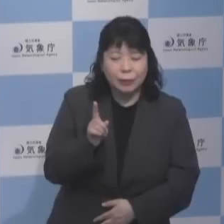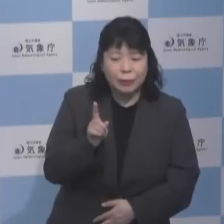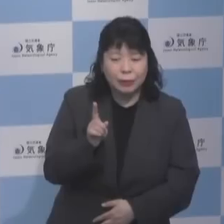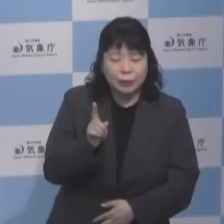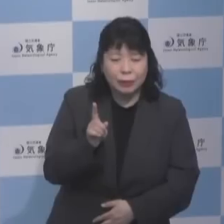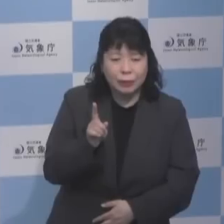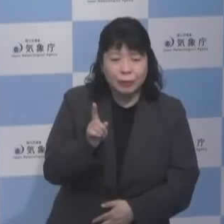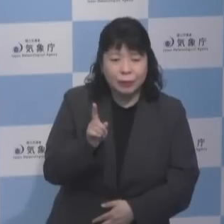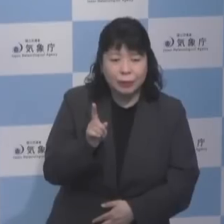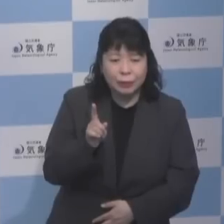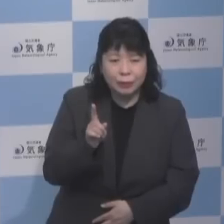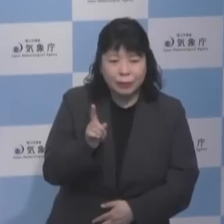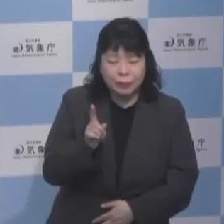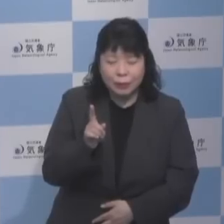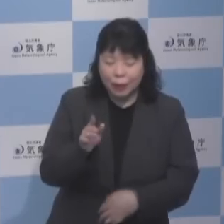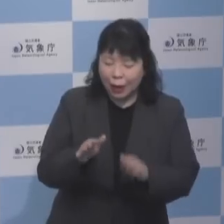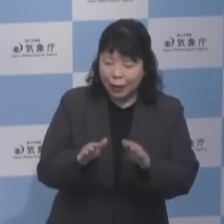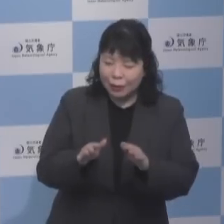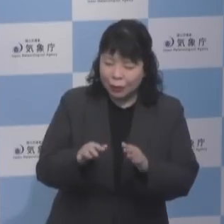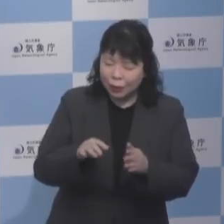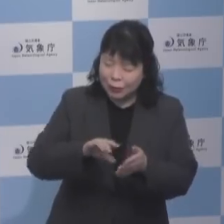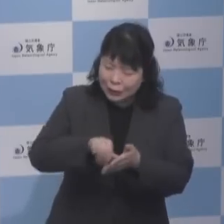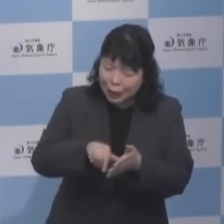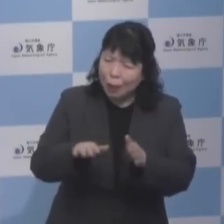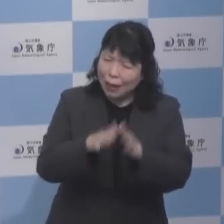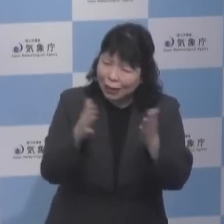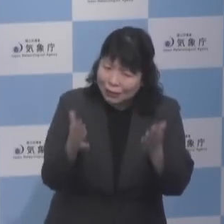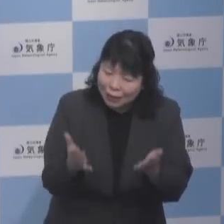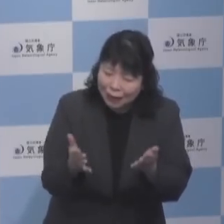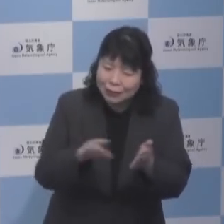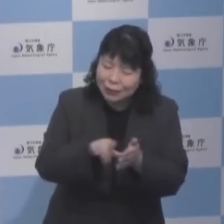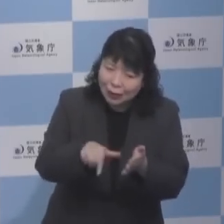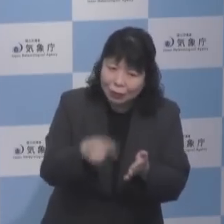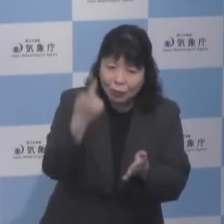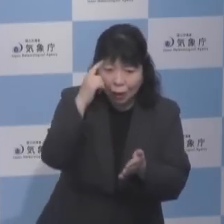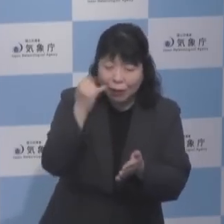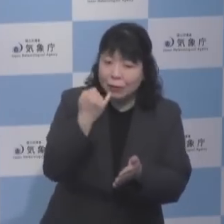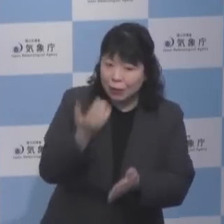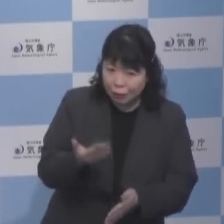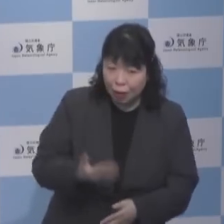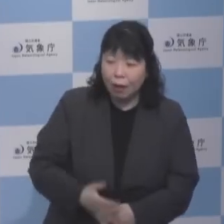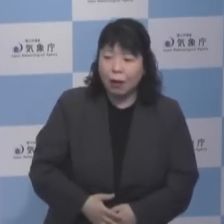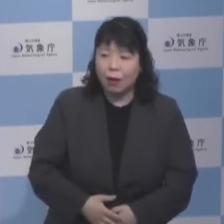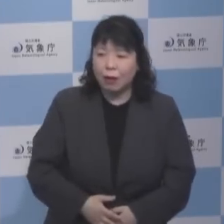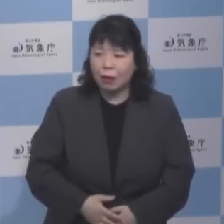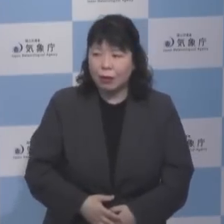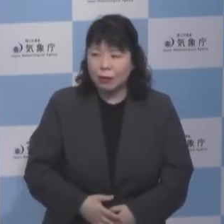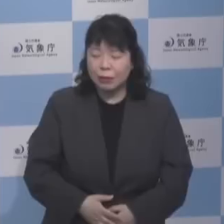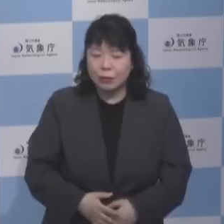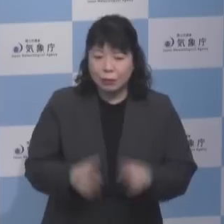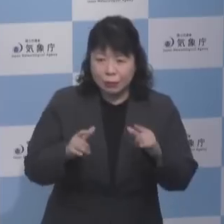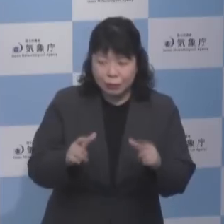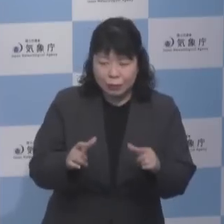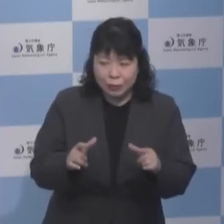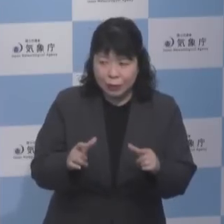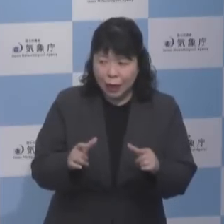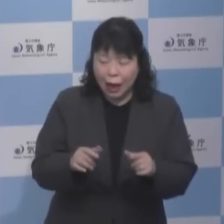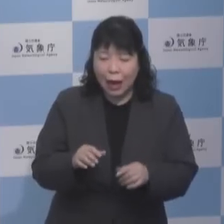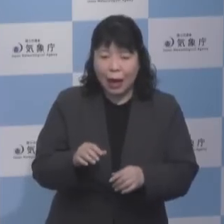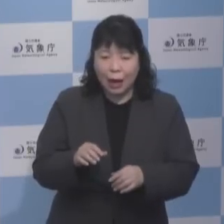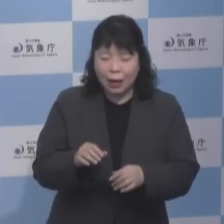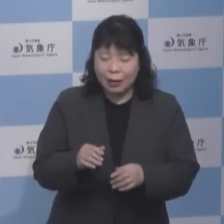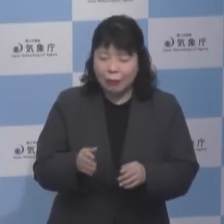大体の位置というふうに考えてよろしいですか。 暫定値は海の上に落ちたということでいいんですよね。は